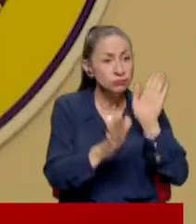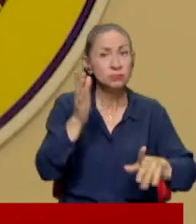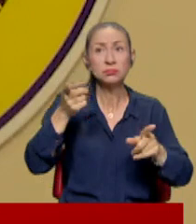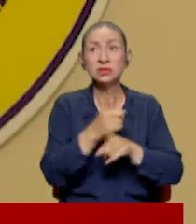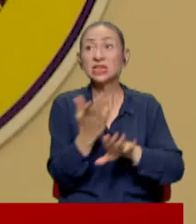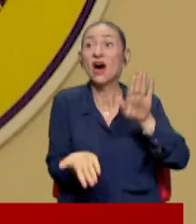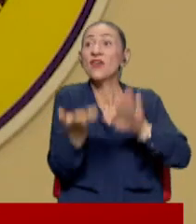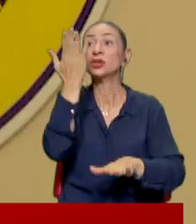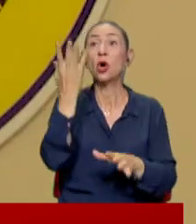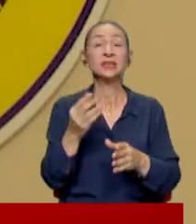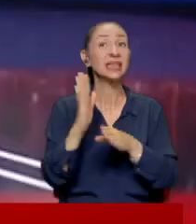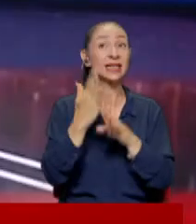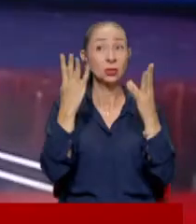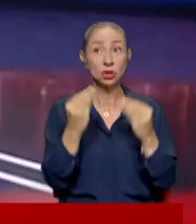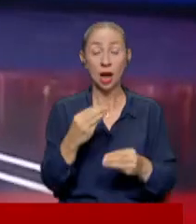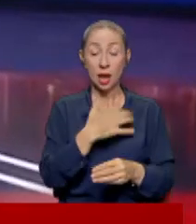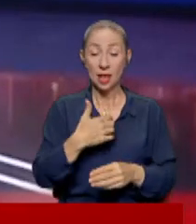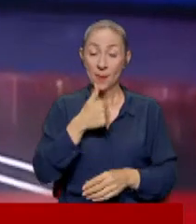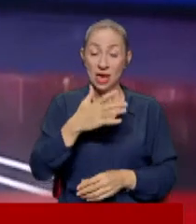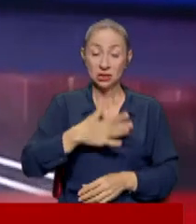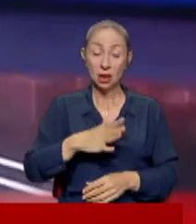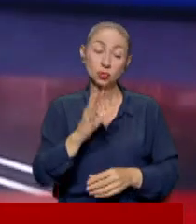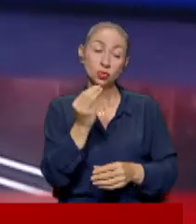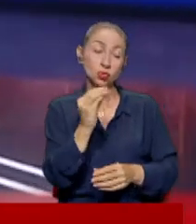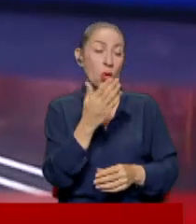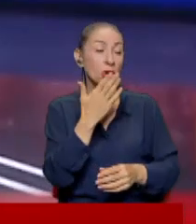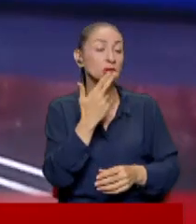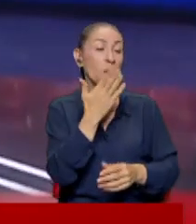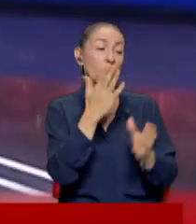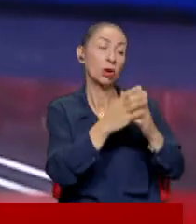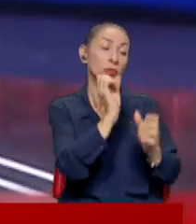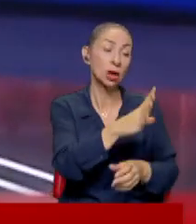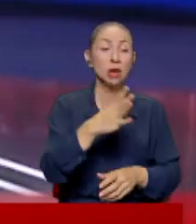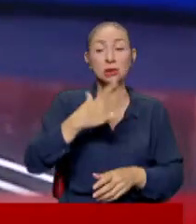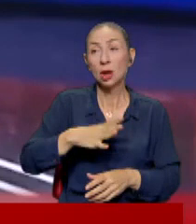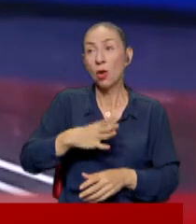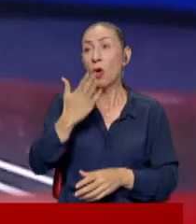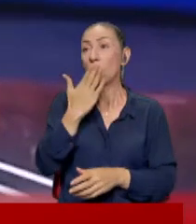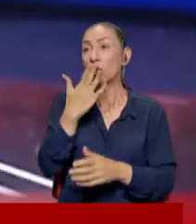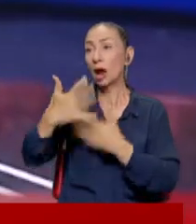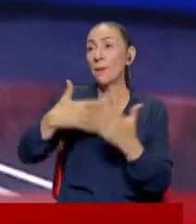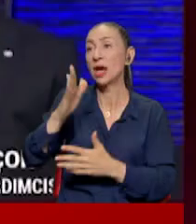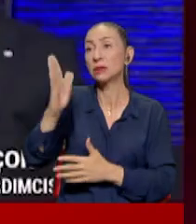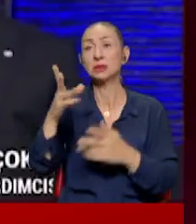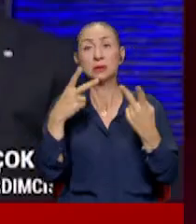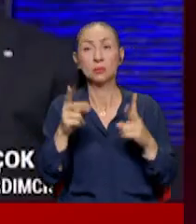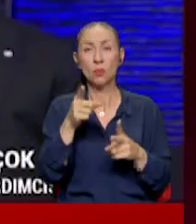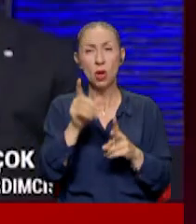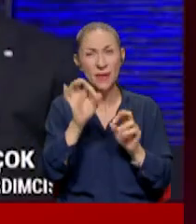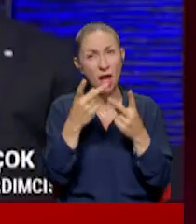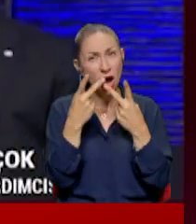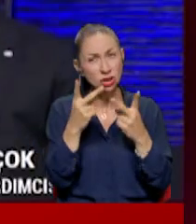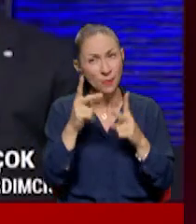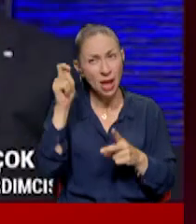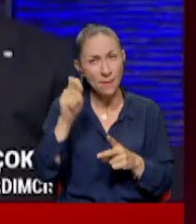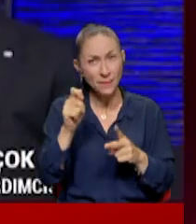dozunun daha da artmasına yol açacaktır. Veli isterse çocuğunu kız okullarına gönderebilmeli, isterse erkeklerin gittiği okullara gönderebilmeli. Böyle bir